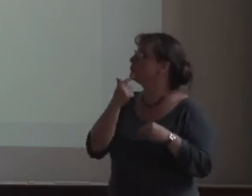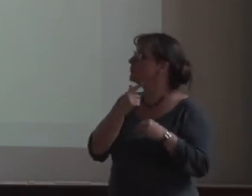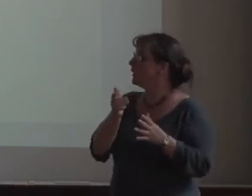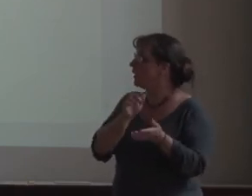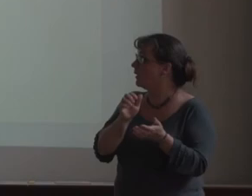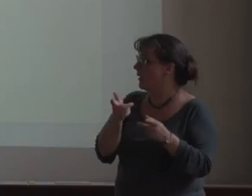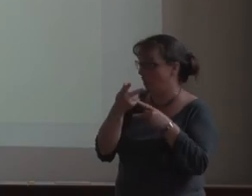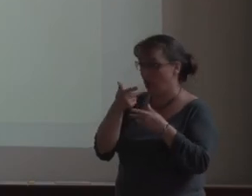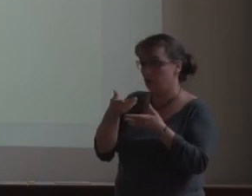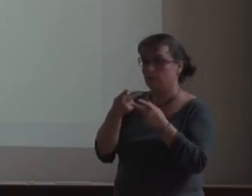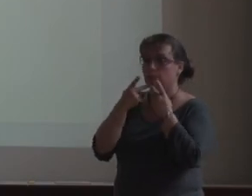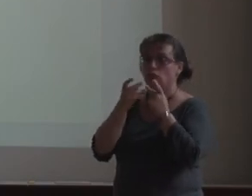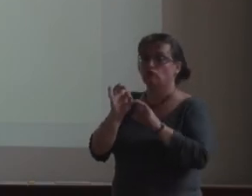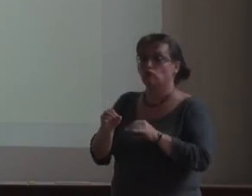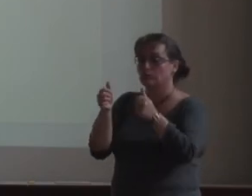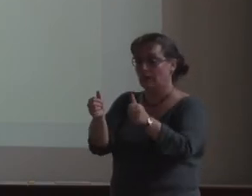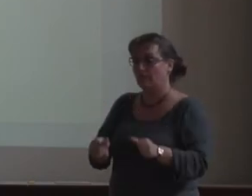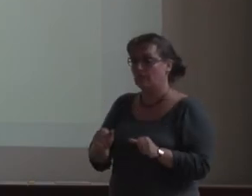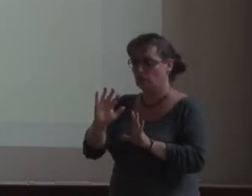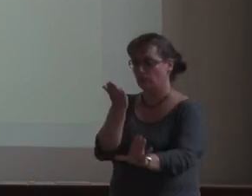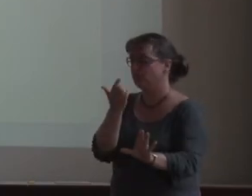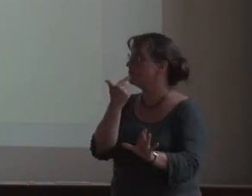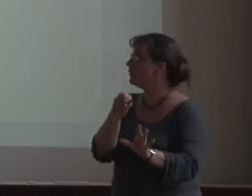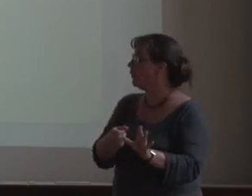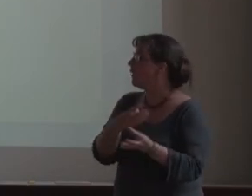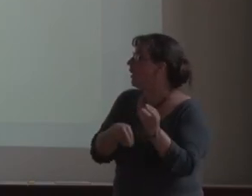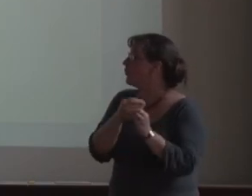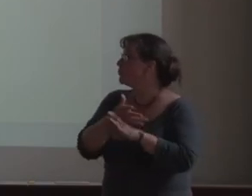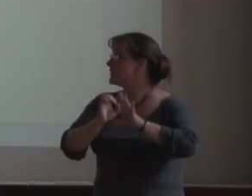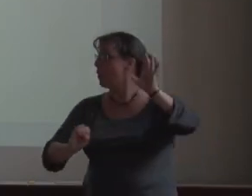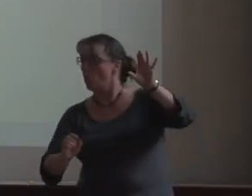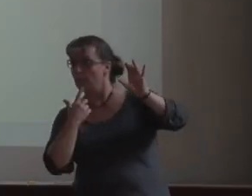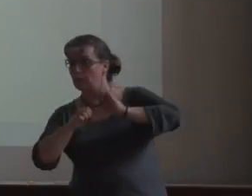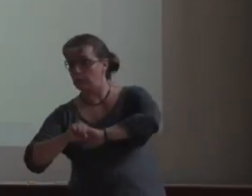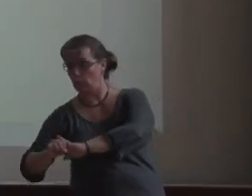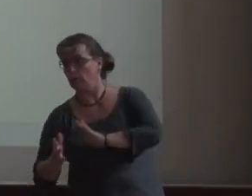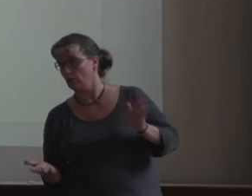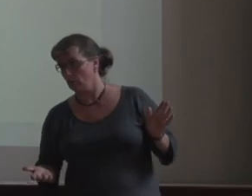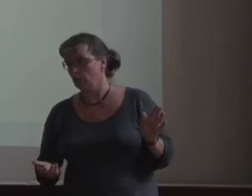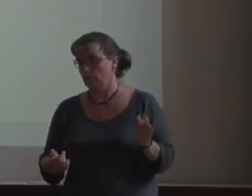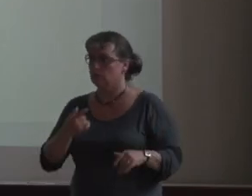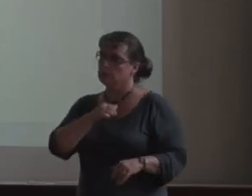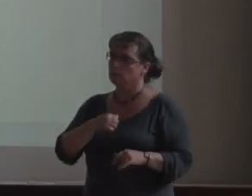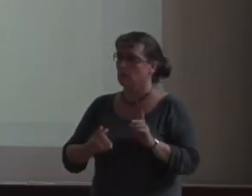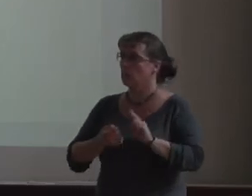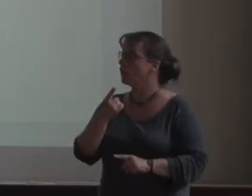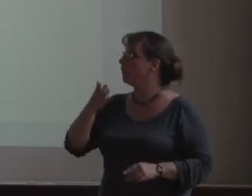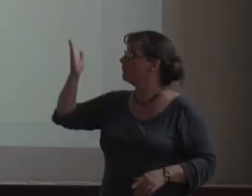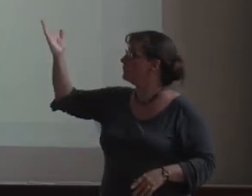notre message, encore heureux. Et on a le petit zéro à côté, ça c'est la priorité du message. Donc il y a aussi une notion de priorité que